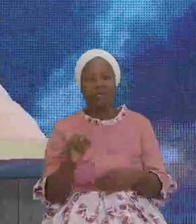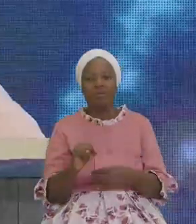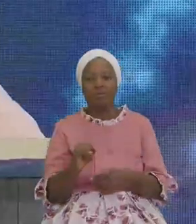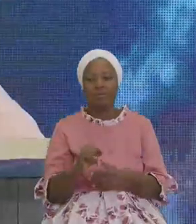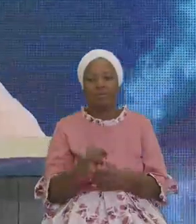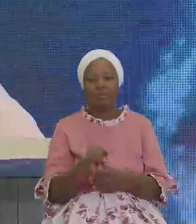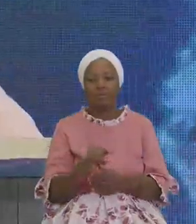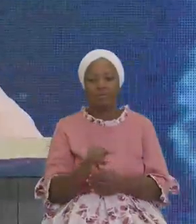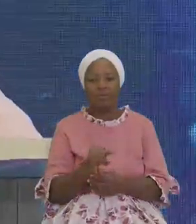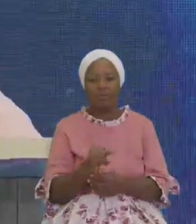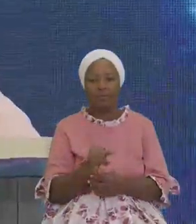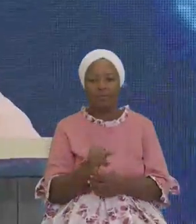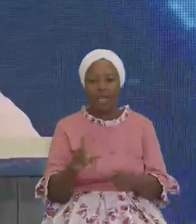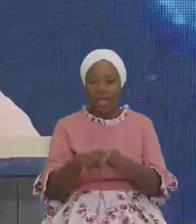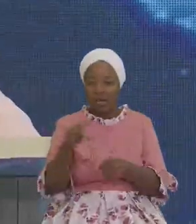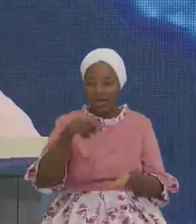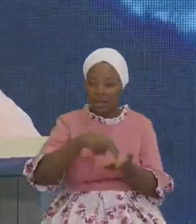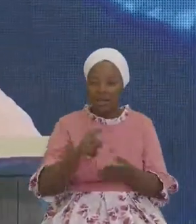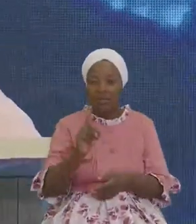Et cette vie abondante vient.